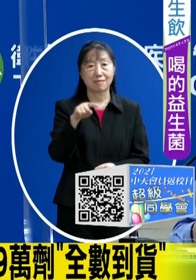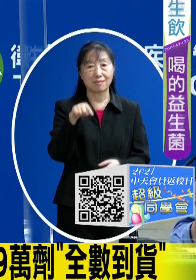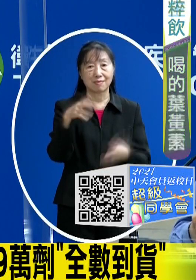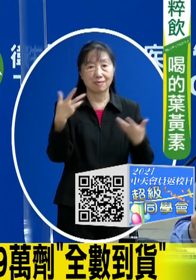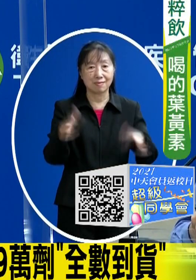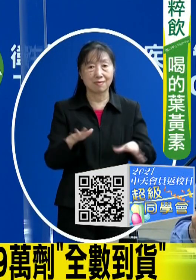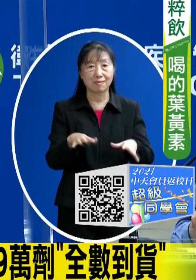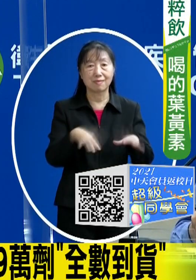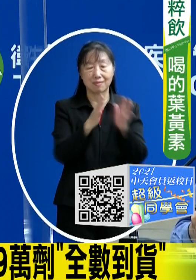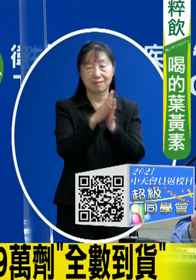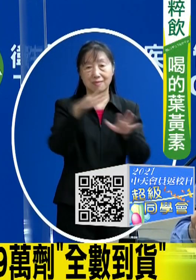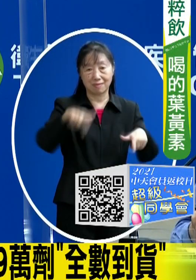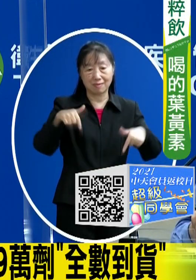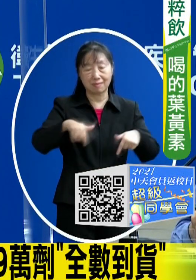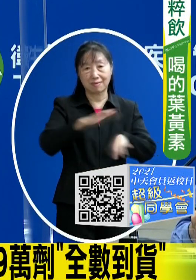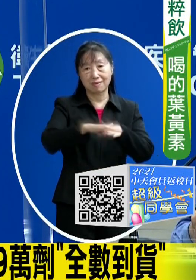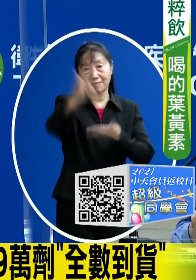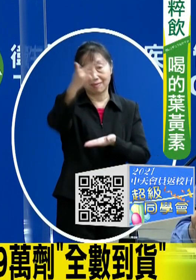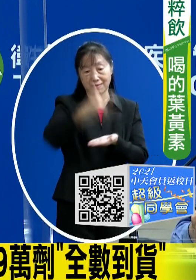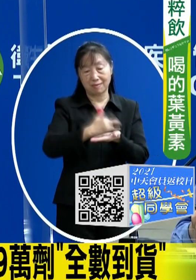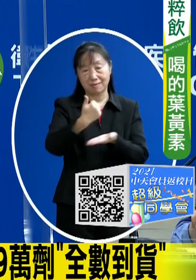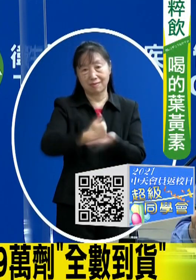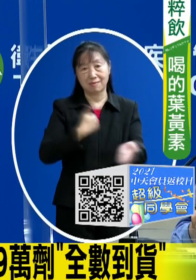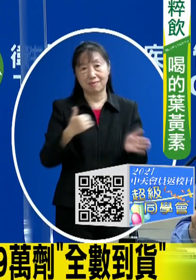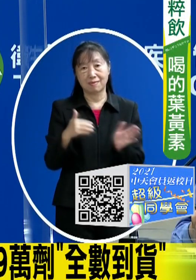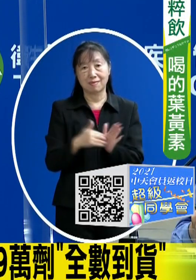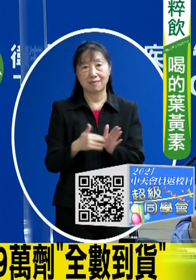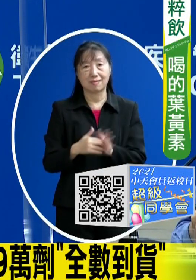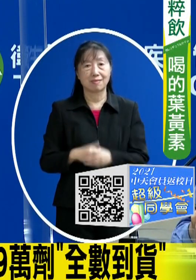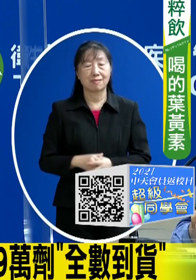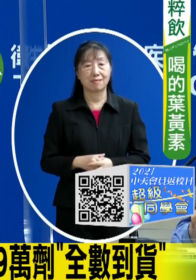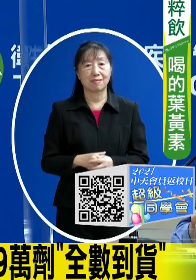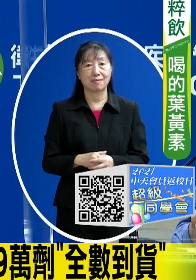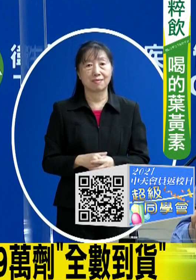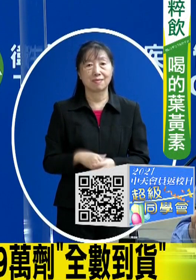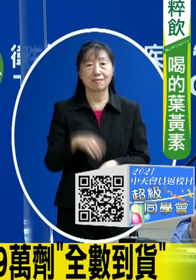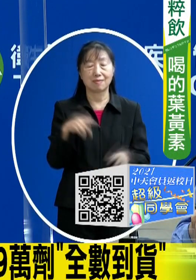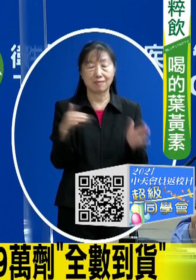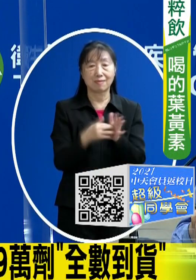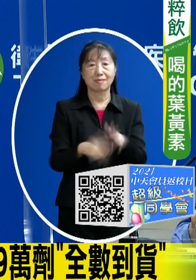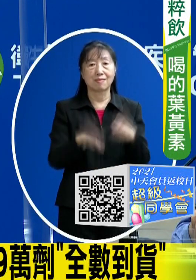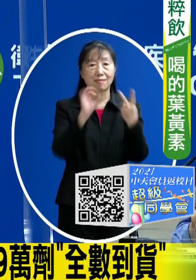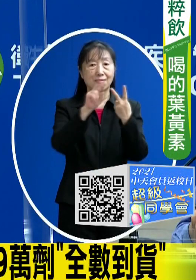115.038万剂，到今天下午会抵台。那效期是